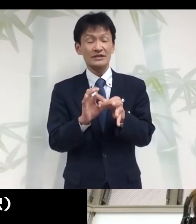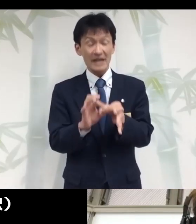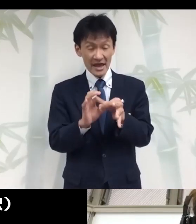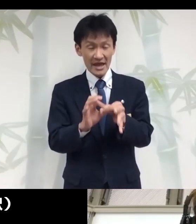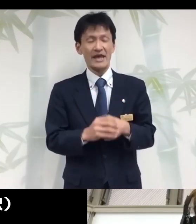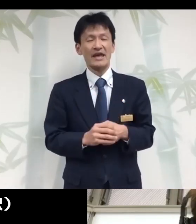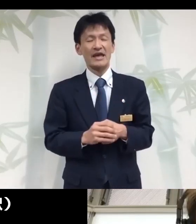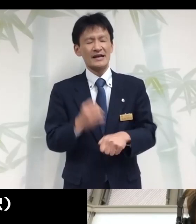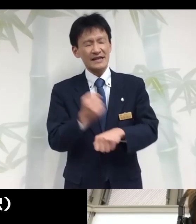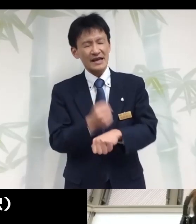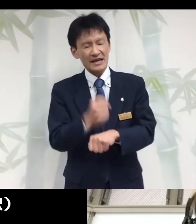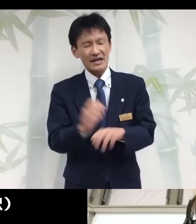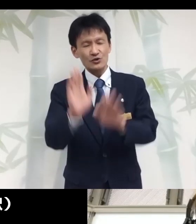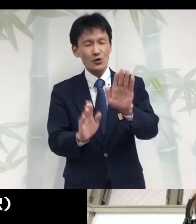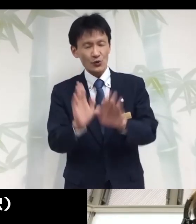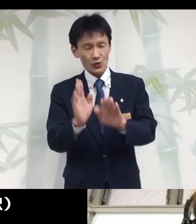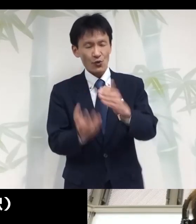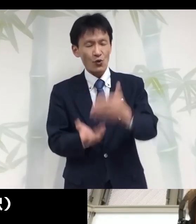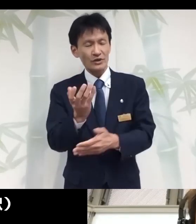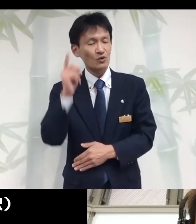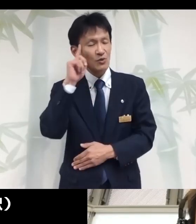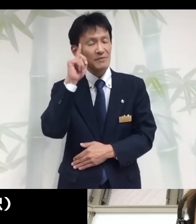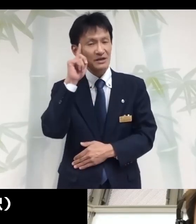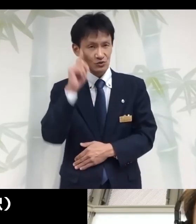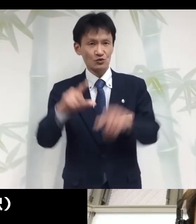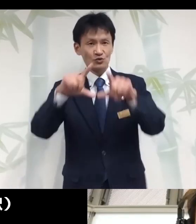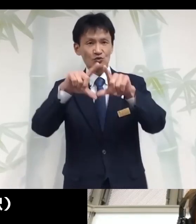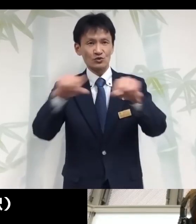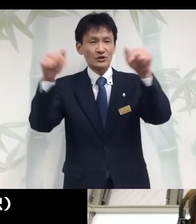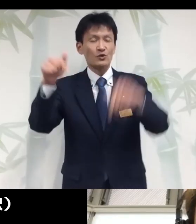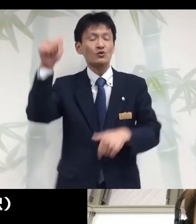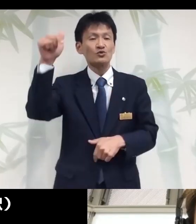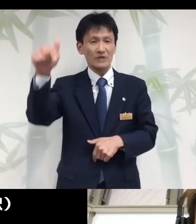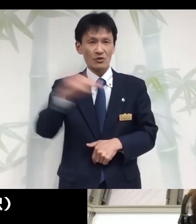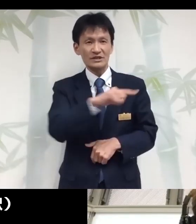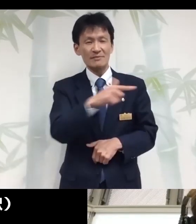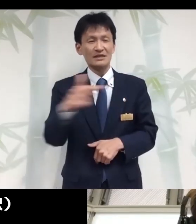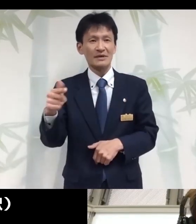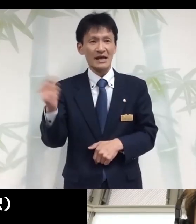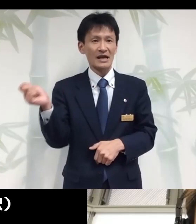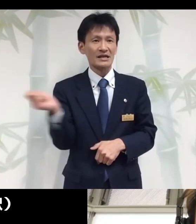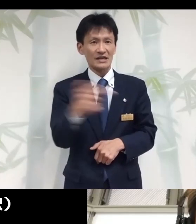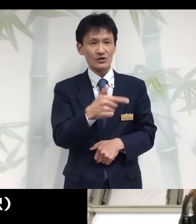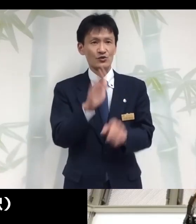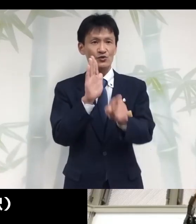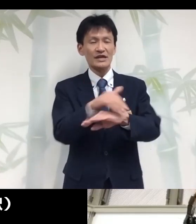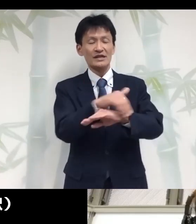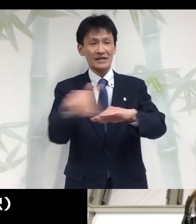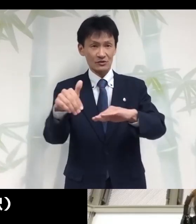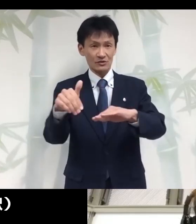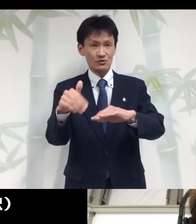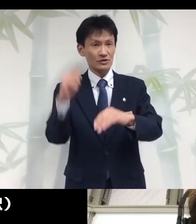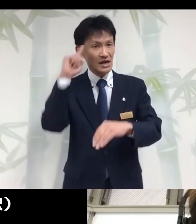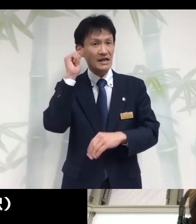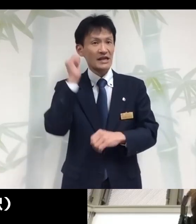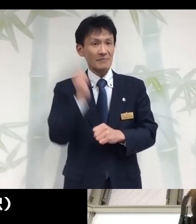況でいらっしゃると思います。国や府でもさまざまな緊急支援策が発表されていますけれども、市